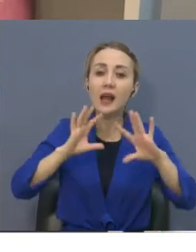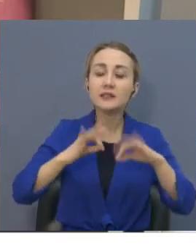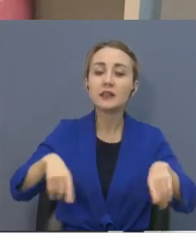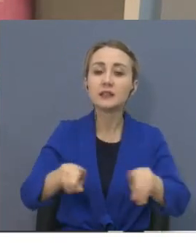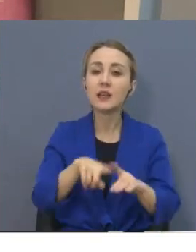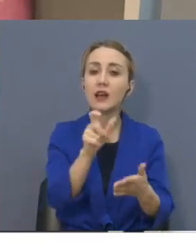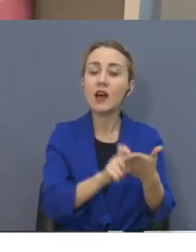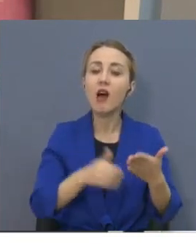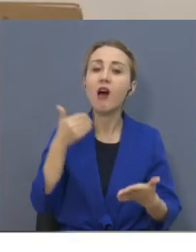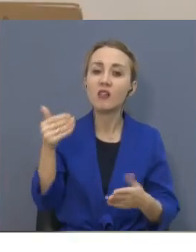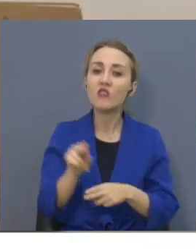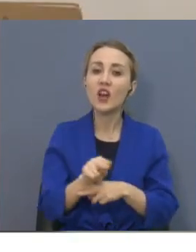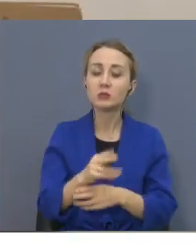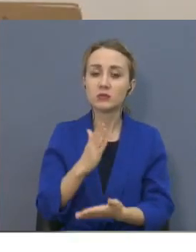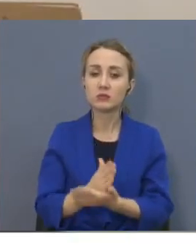имеют воспитательный эффект.